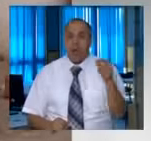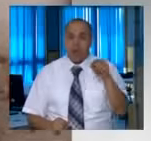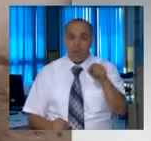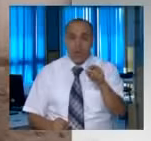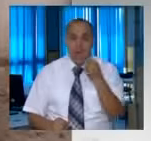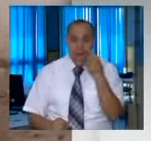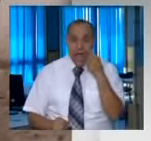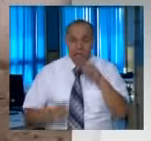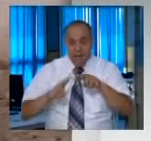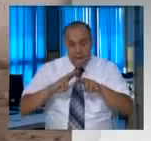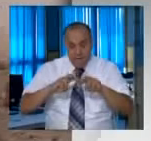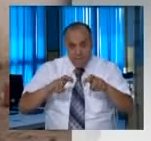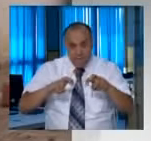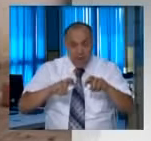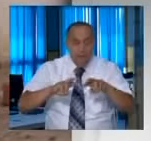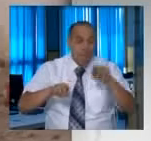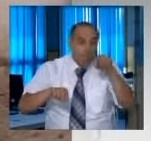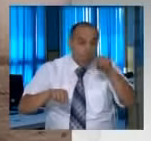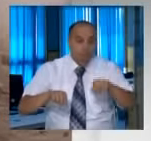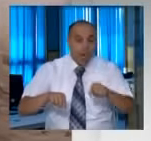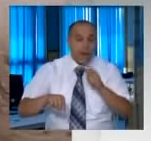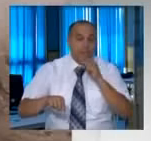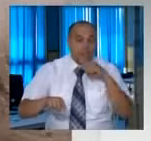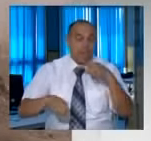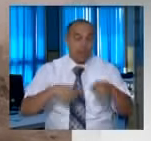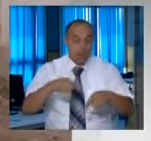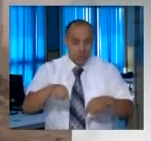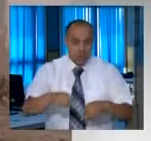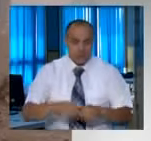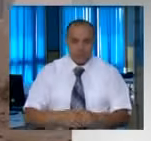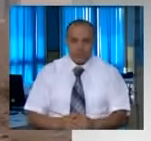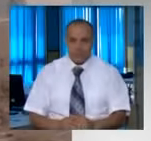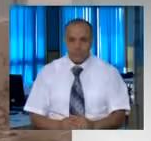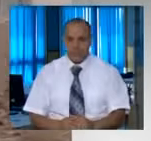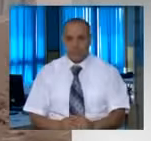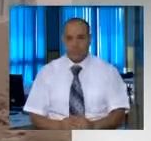عمليات التفتيش والتمشيط ما زالت متواصلة.